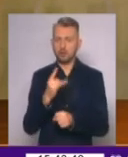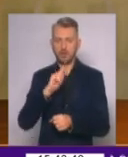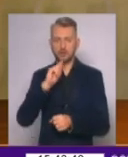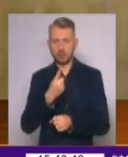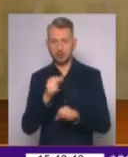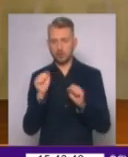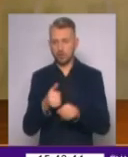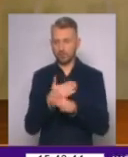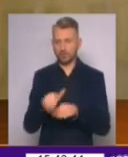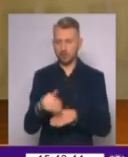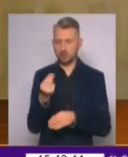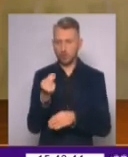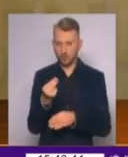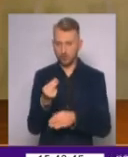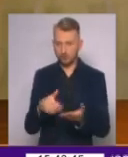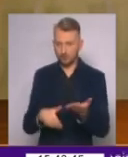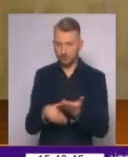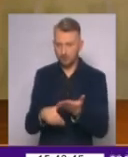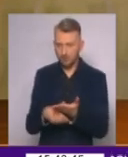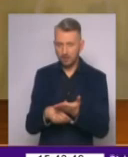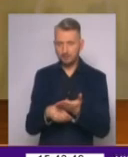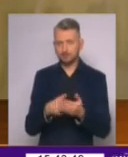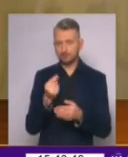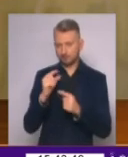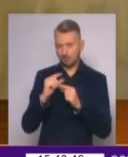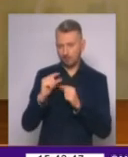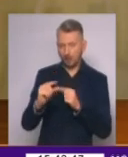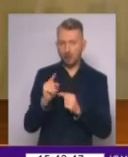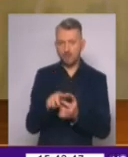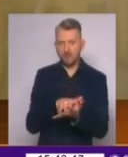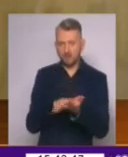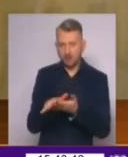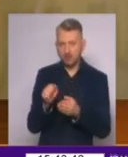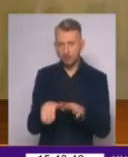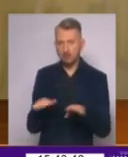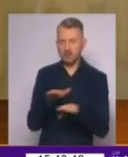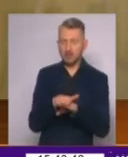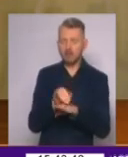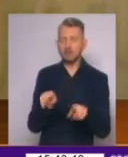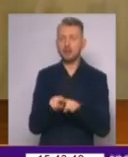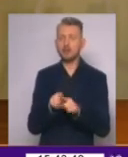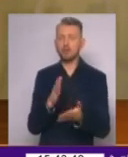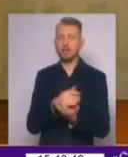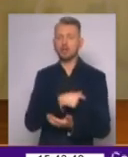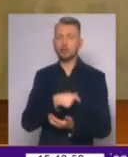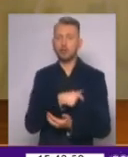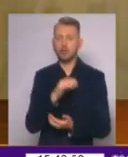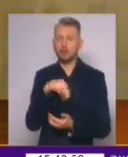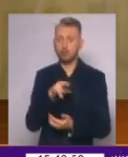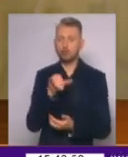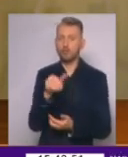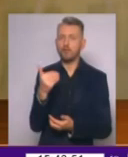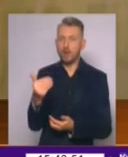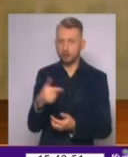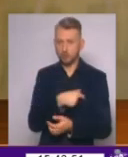однак може виділити певну частину коштів, невеличку, однак певні витрати вона може перекрити. І так само є депутатський фонд у вашого депутата на